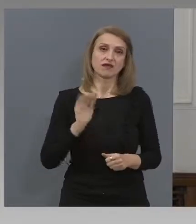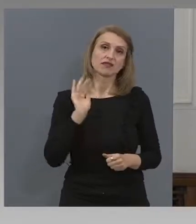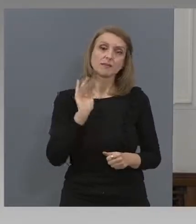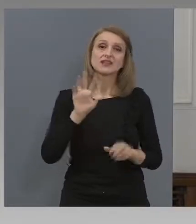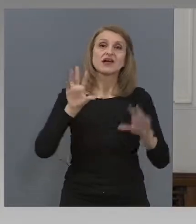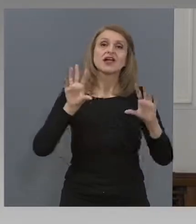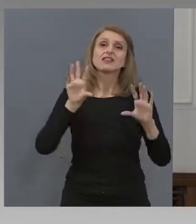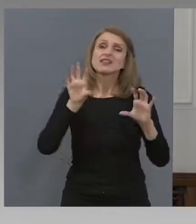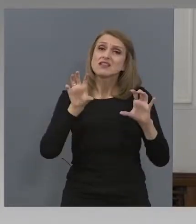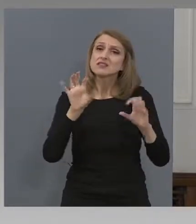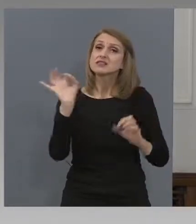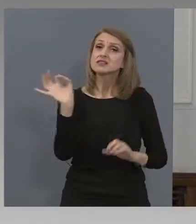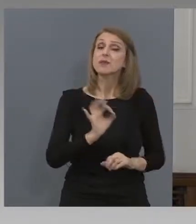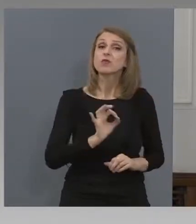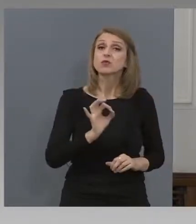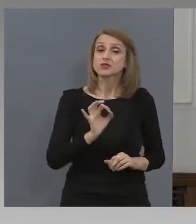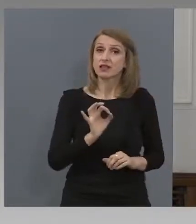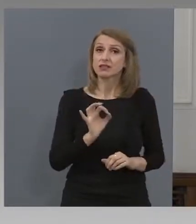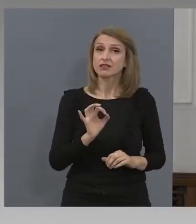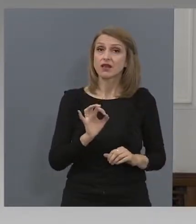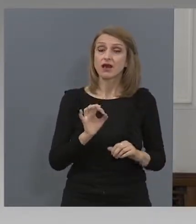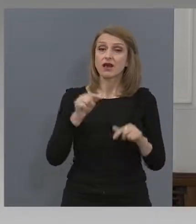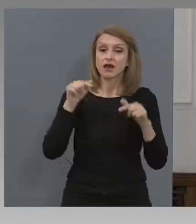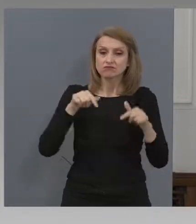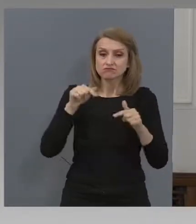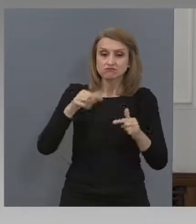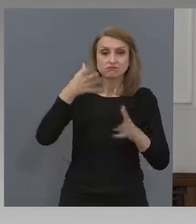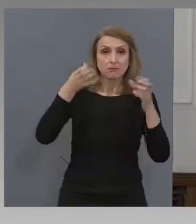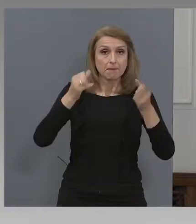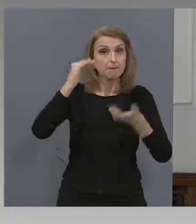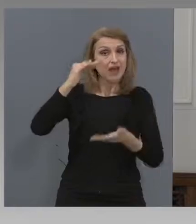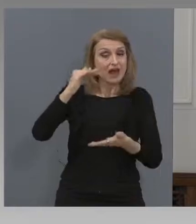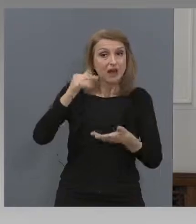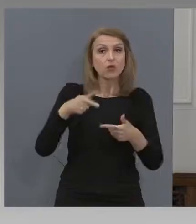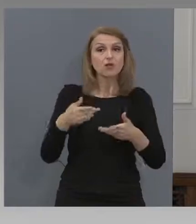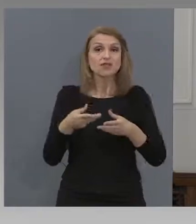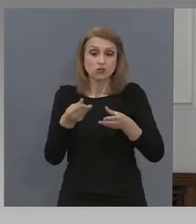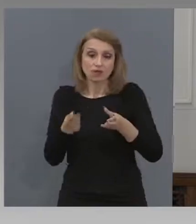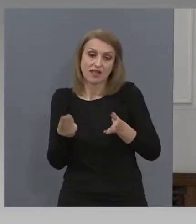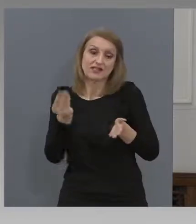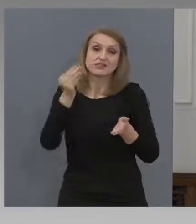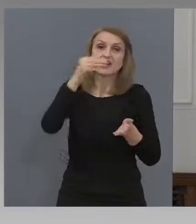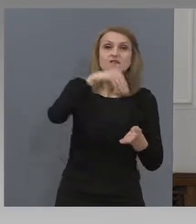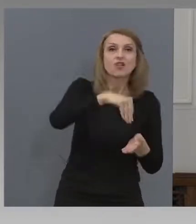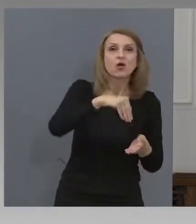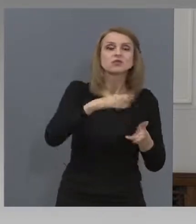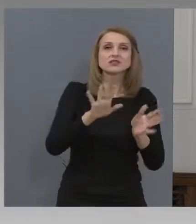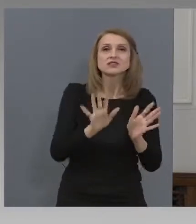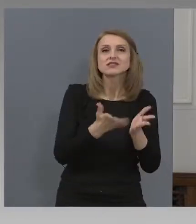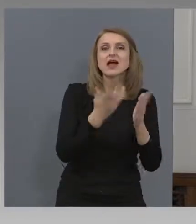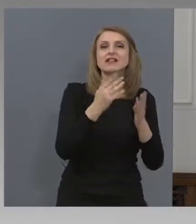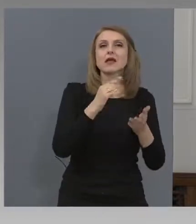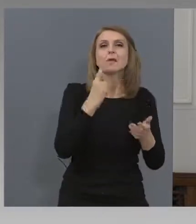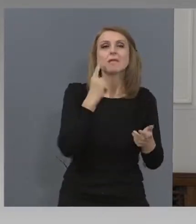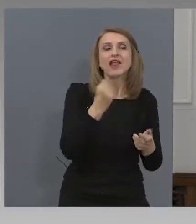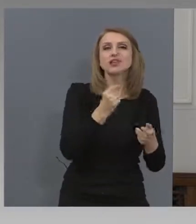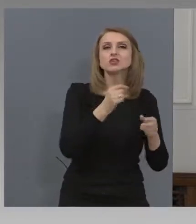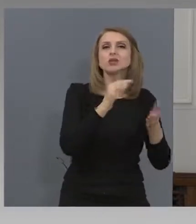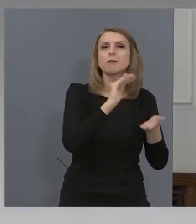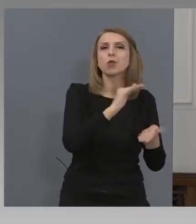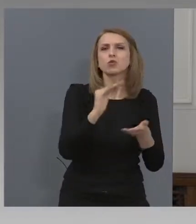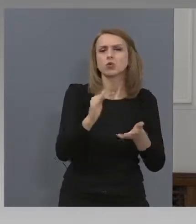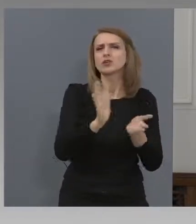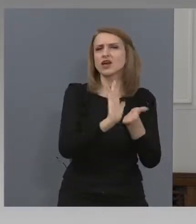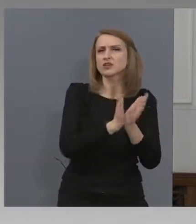на 90% онази суровина, която да се вложи в млечните продукти, които ние